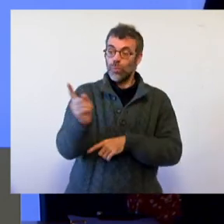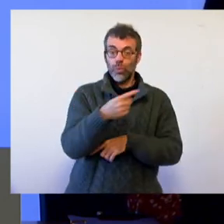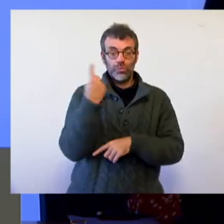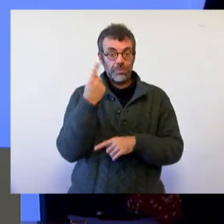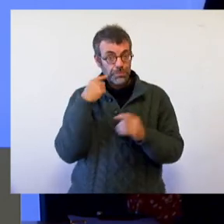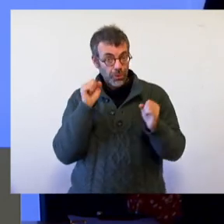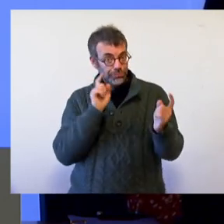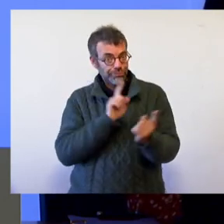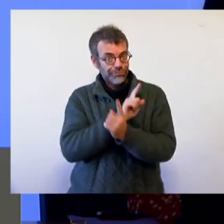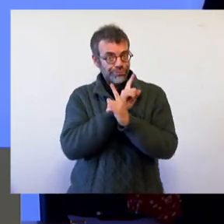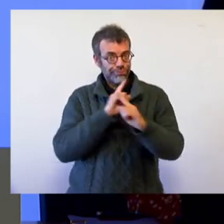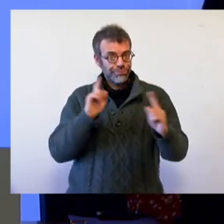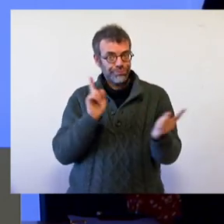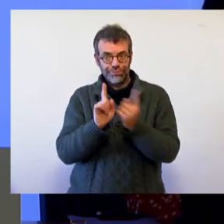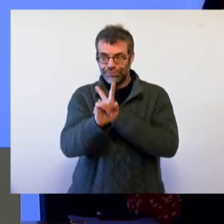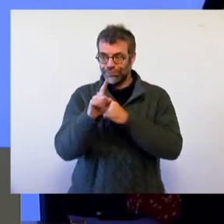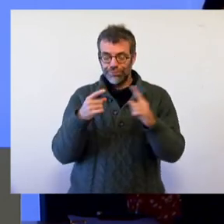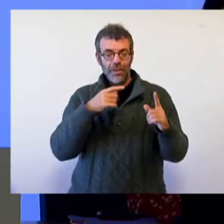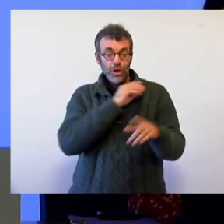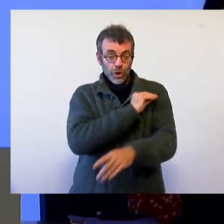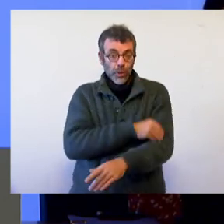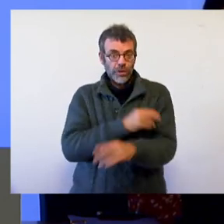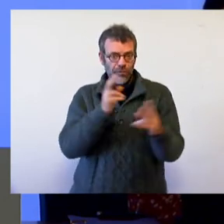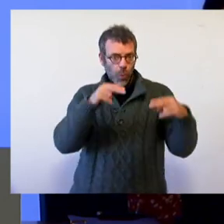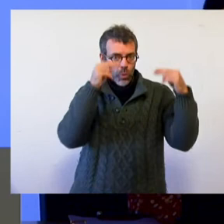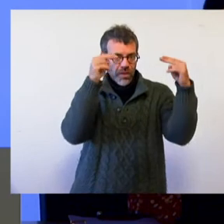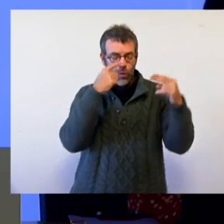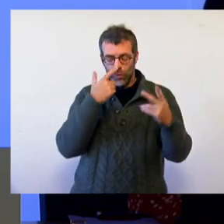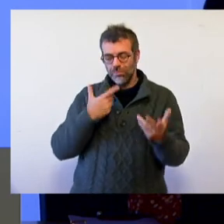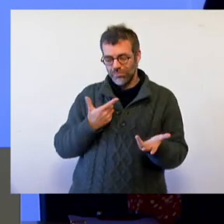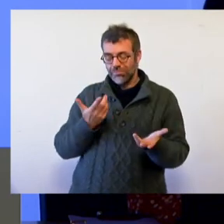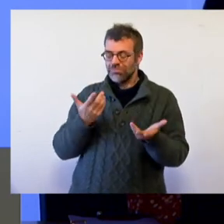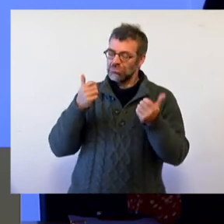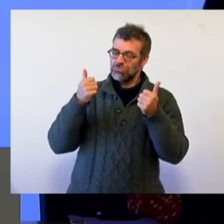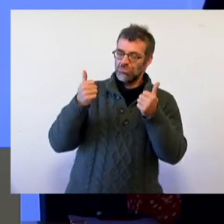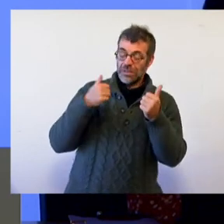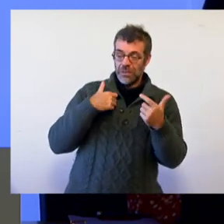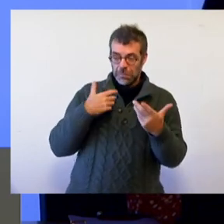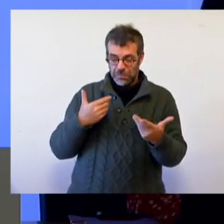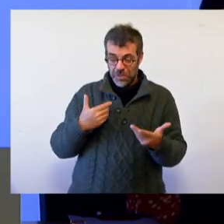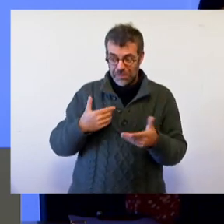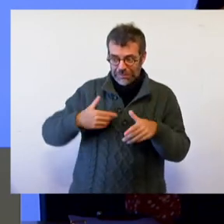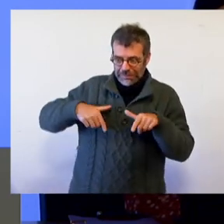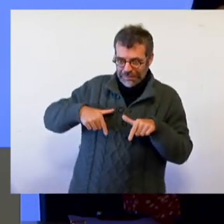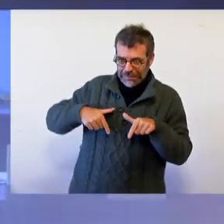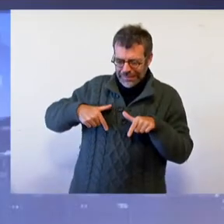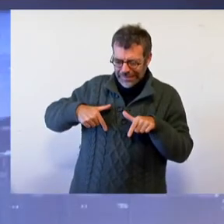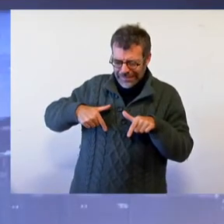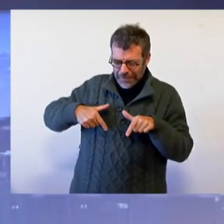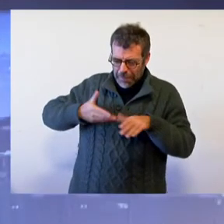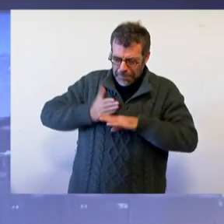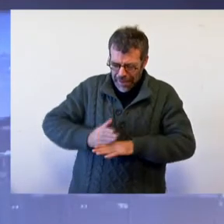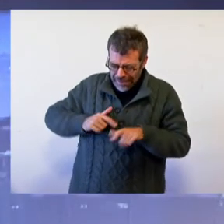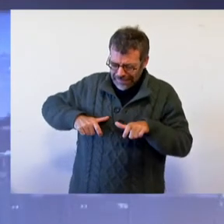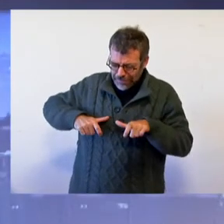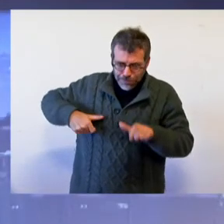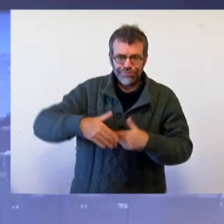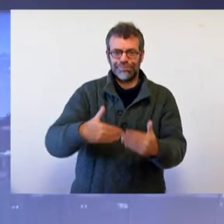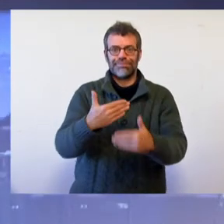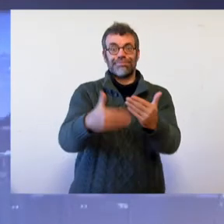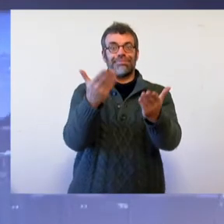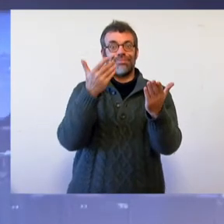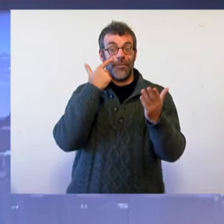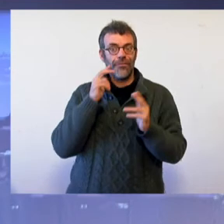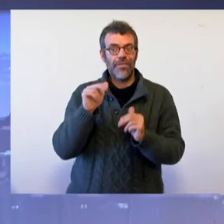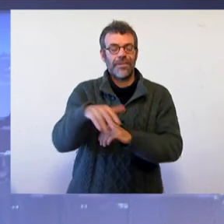je voulais préciser cette démarche à l'ensemble des collègues, ça va être, on est dans les starting blocks, monsieur Martin. Voilà, je mets aux voix.